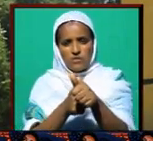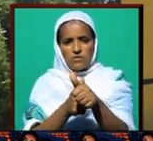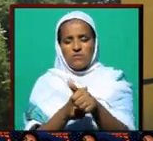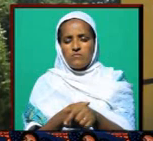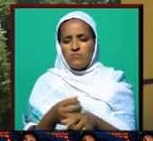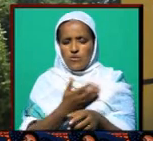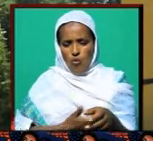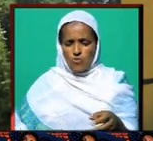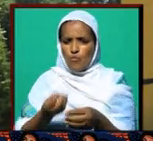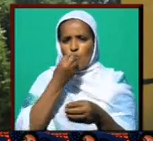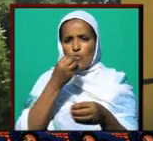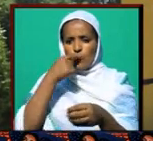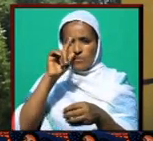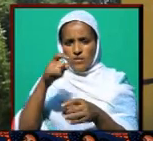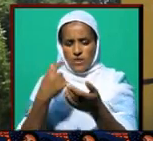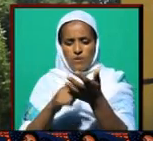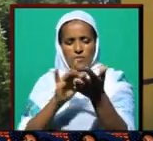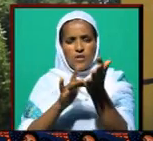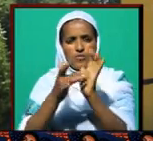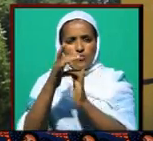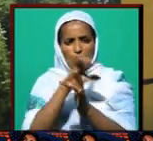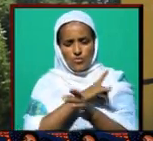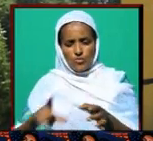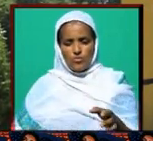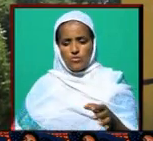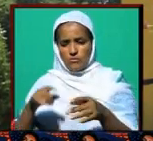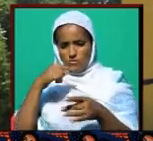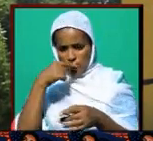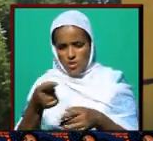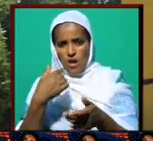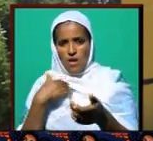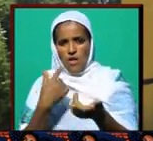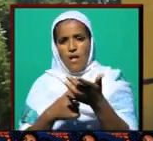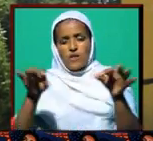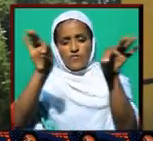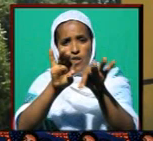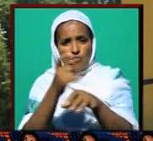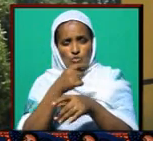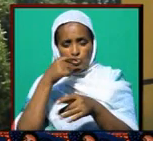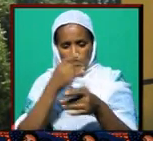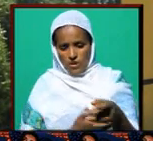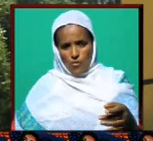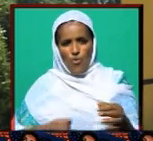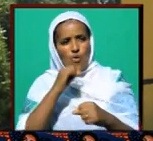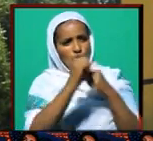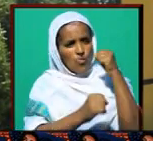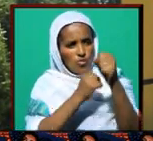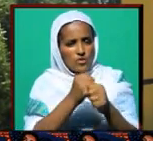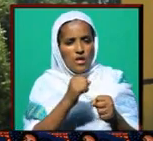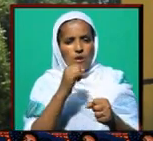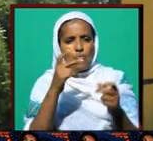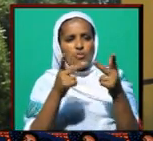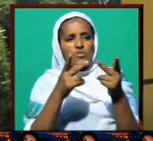ደቀ መዛሙርት እሸት በሉ ርቧቸው ብላችሁ የምትወቅሷቸው ብሎ ያለው ያንን ጠቅሶታል መድኃኒታችን ኢየሱስ ክርስቶስ። ቤተ እግዚአብሔሩ አስፈላጊ